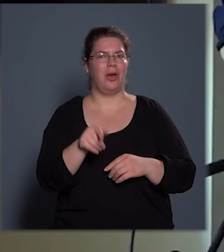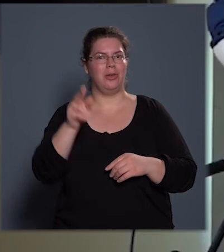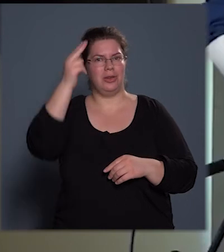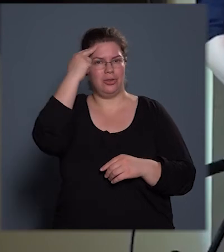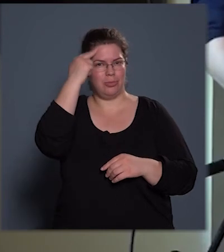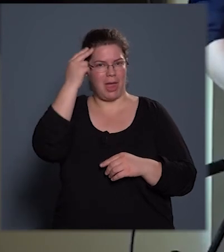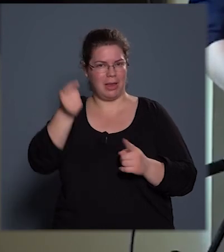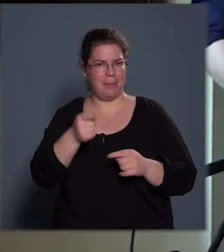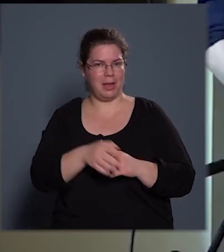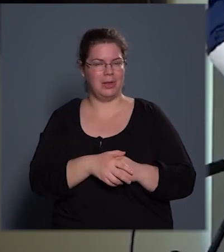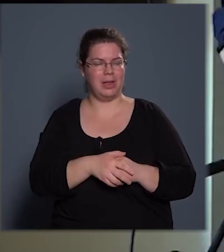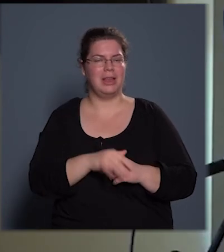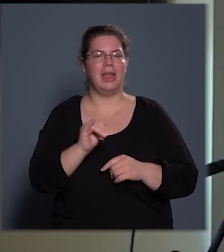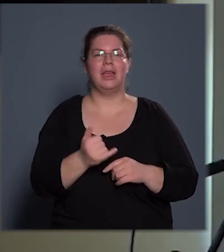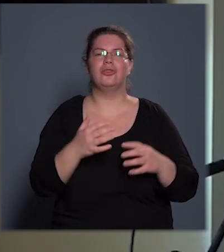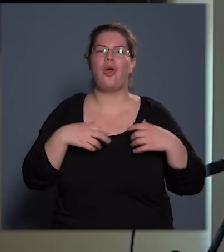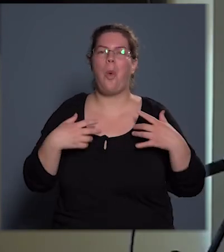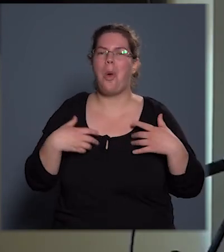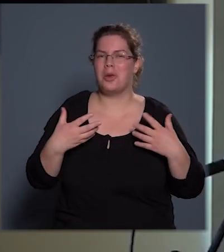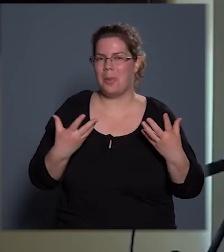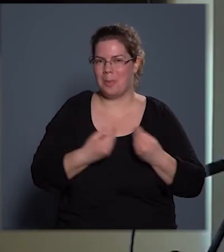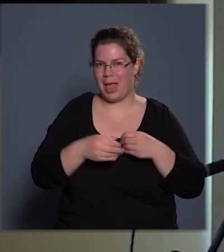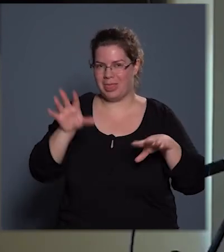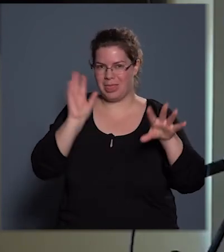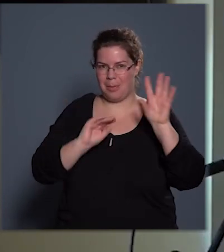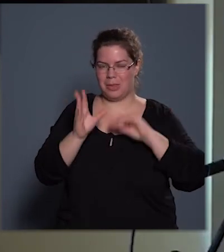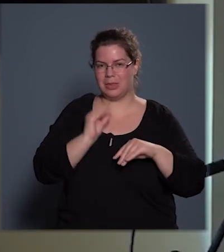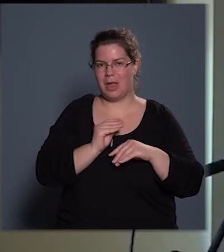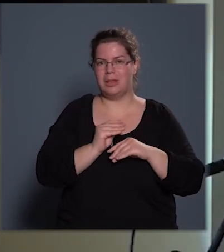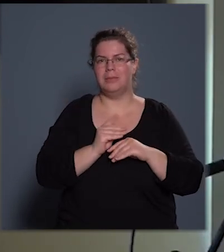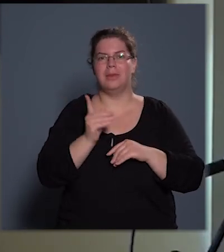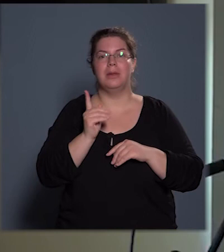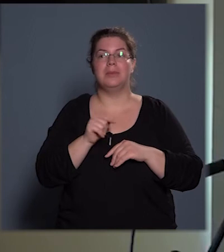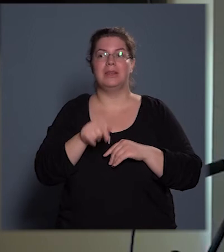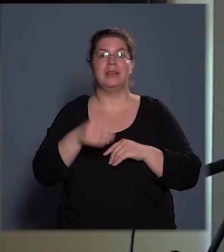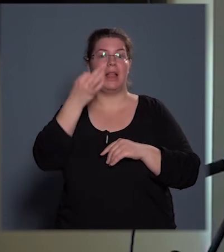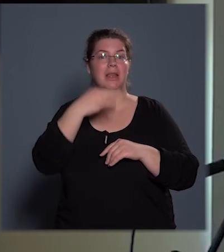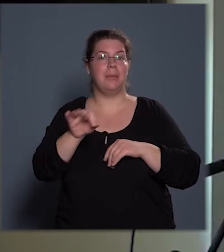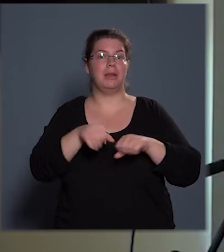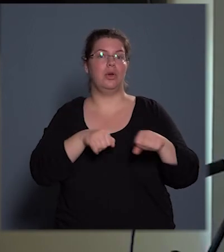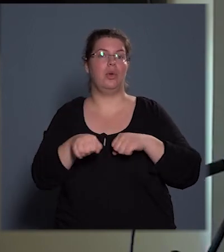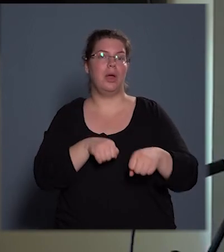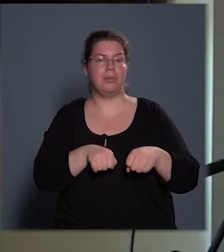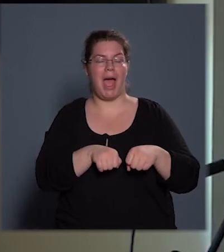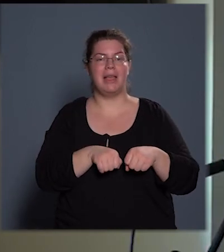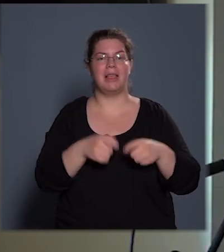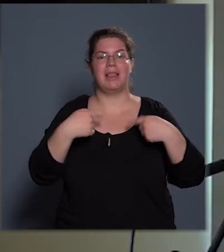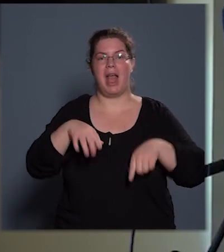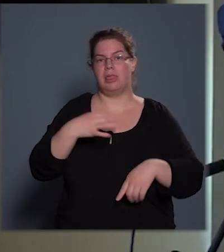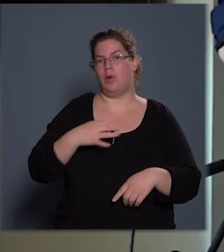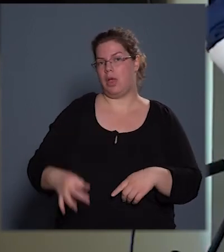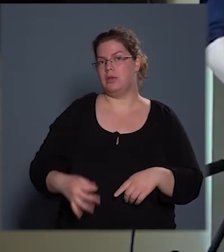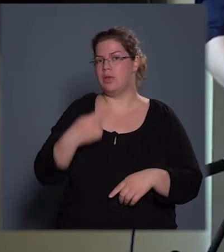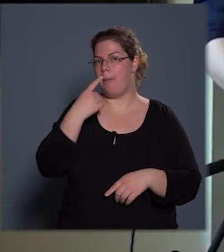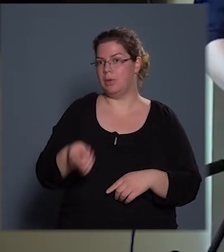őket. És örömmel tapasztalom, hogy amit itt a német önkormányzat elnökasszonya mondott, hogy